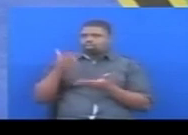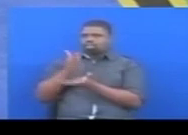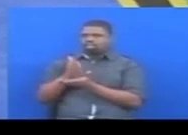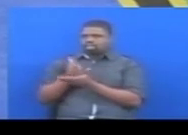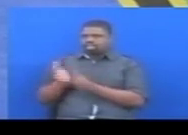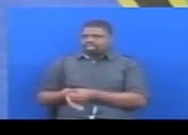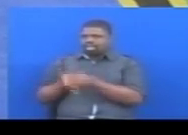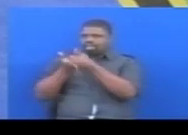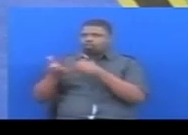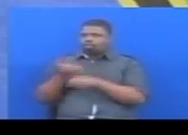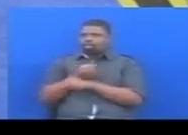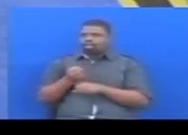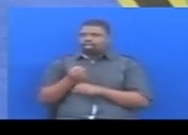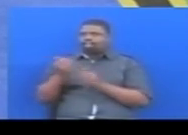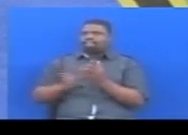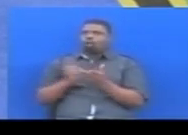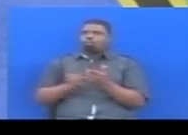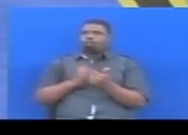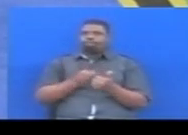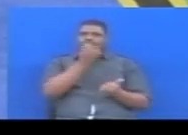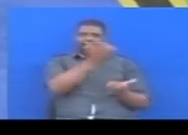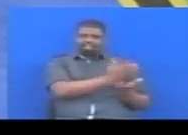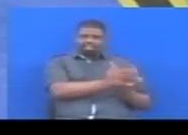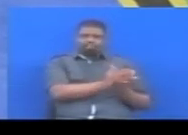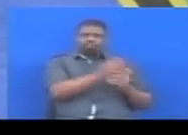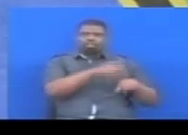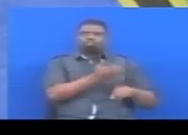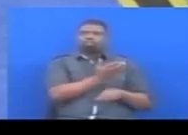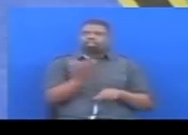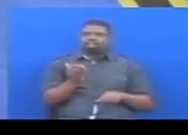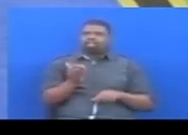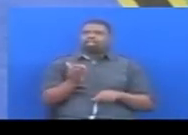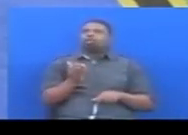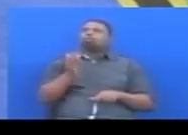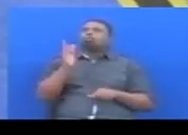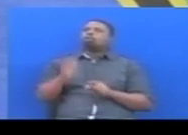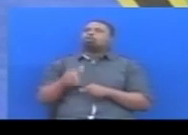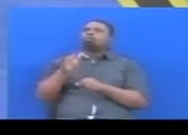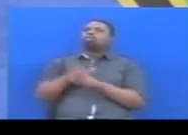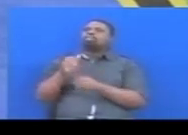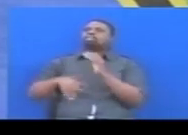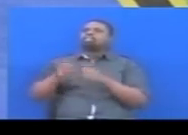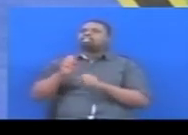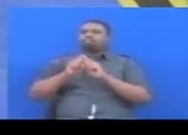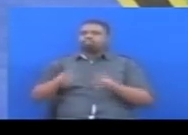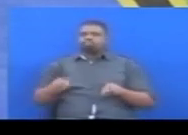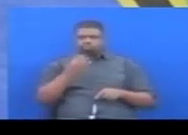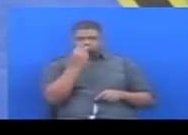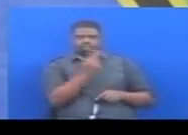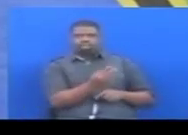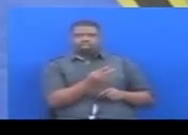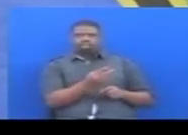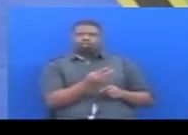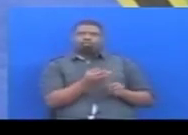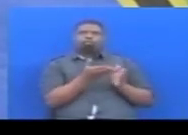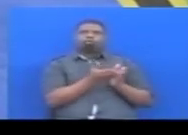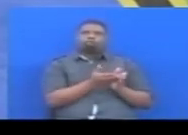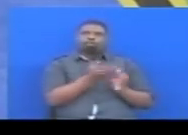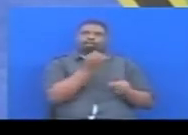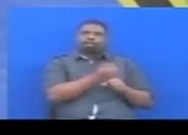kupata takwimu sahihi. Kwa wakati mwingine Wazanzibari wako wengi zaidi kuliko inavyoonekana kutokana na kwamba waliomba kazi